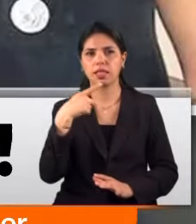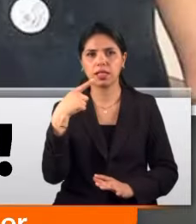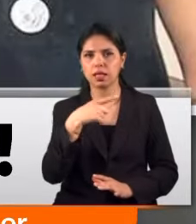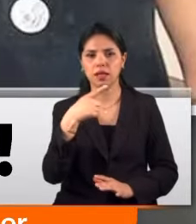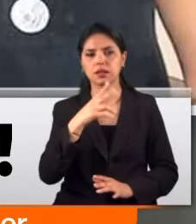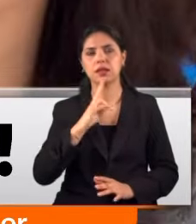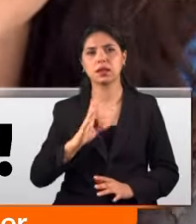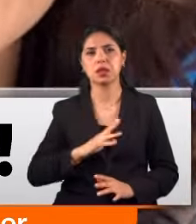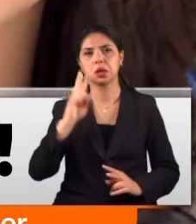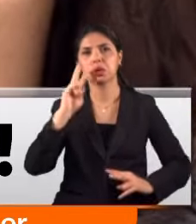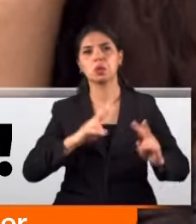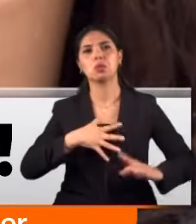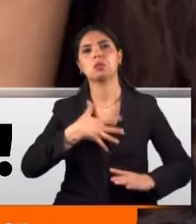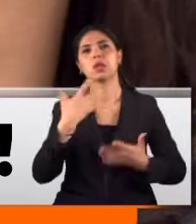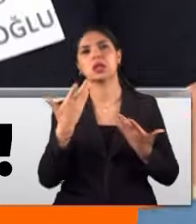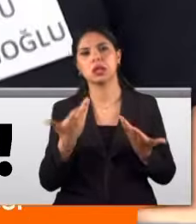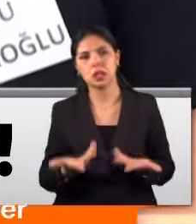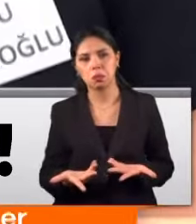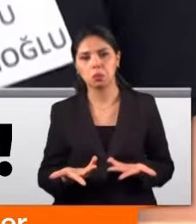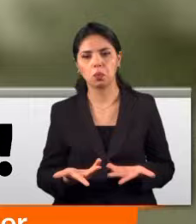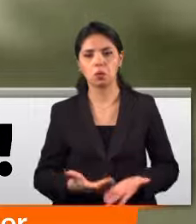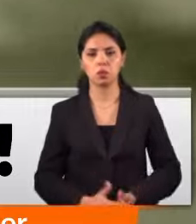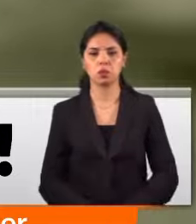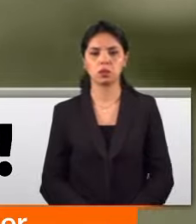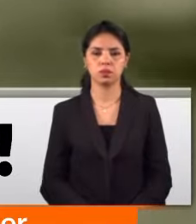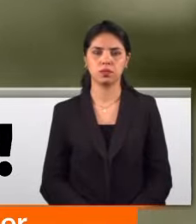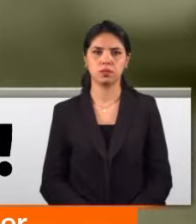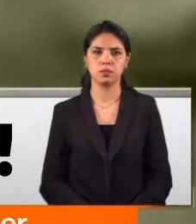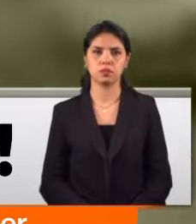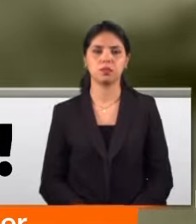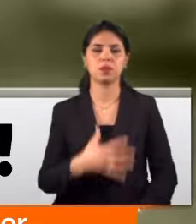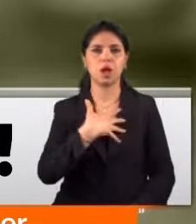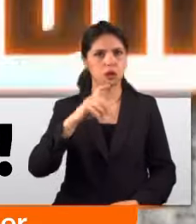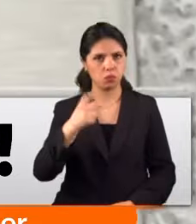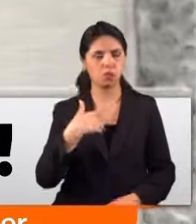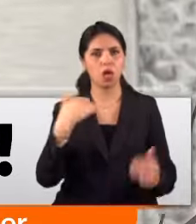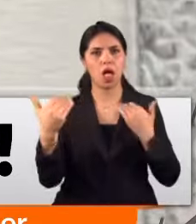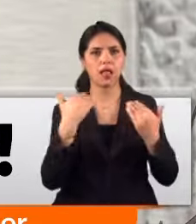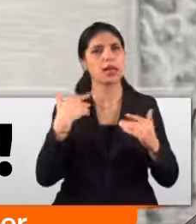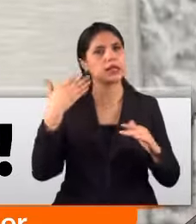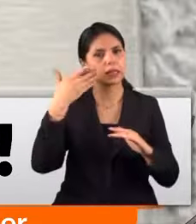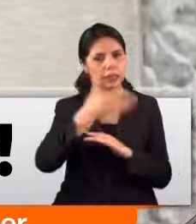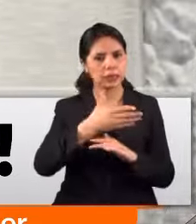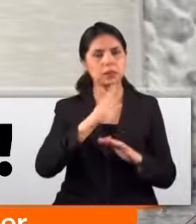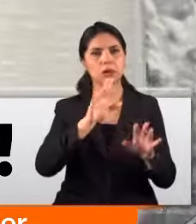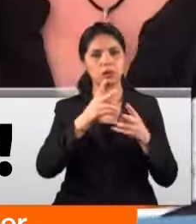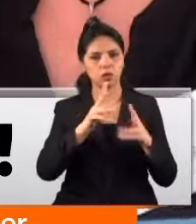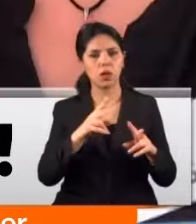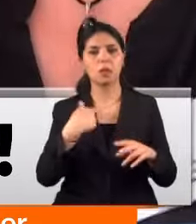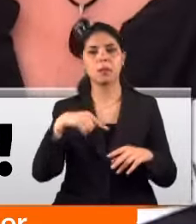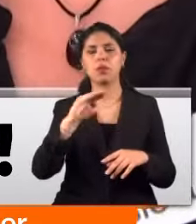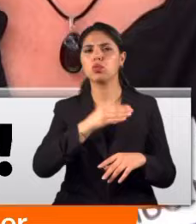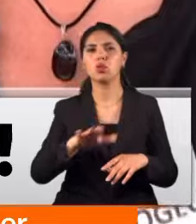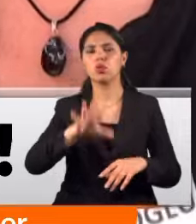Orancı kızlarıyla görüşmeyi reddediyordu. Anneyi bulduk. Hemen adrese gitti, kapıyı çaldı. Ben çocuklarım kimseye ilgilendirmez. Ya